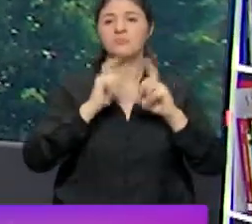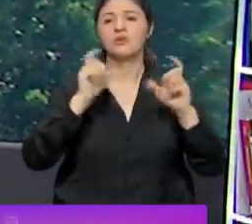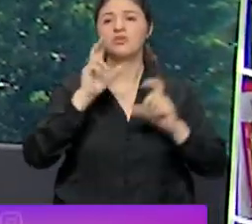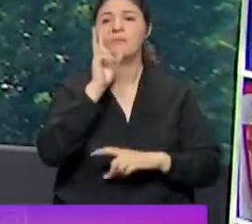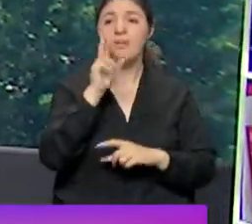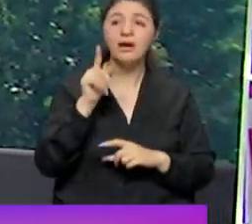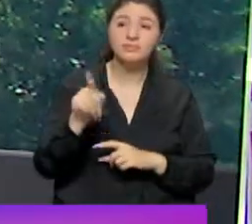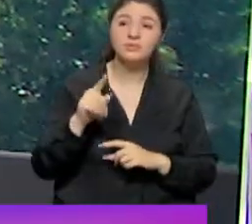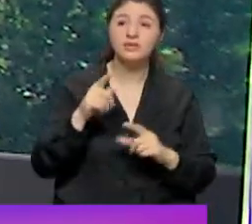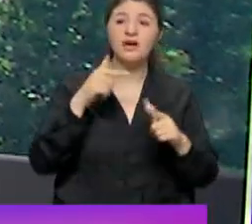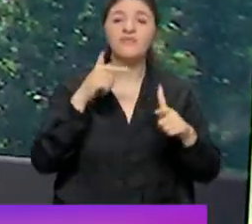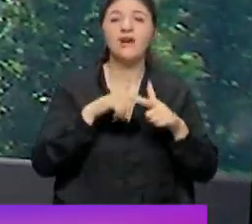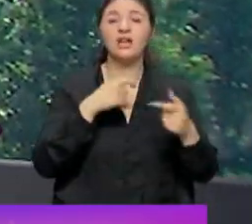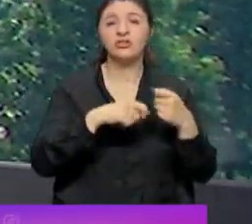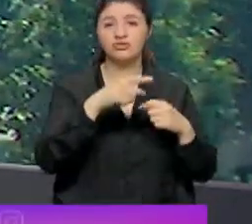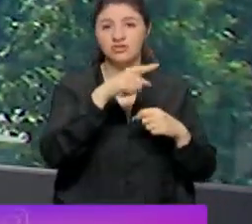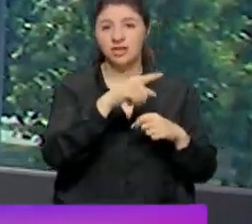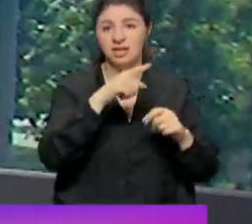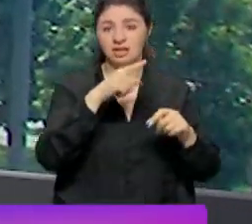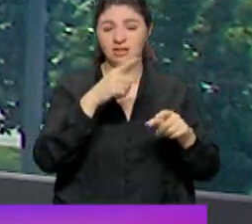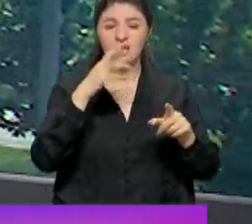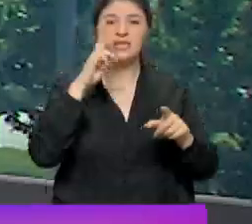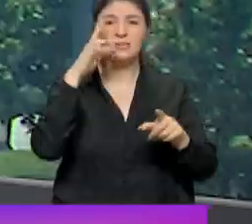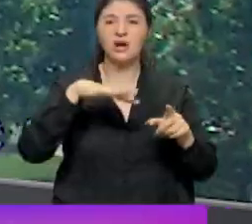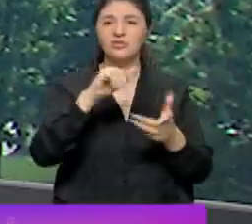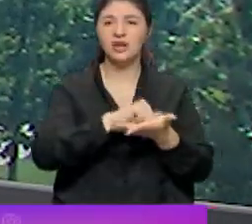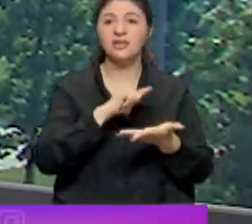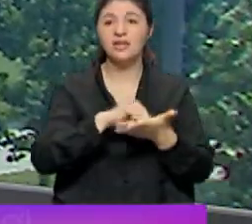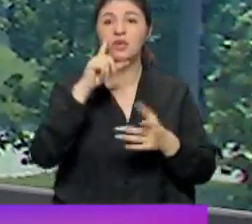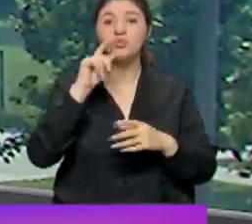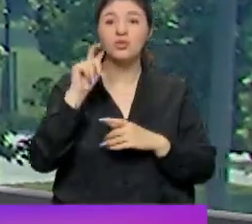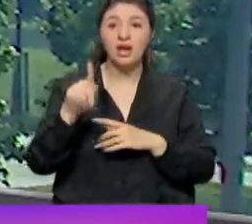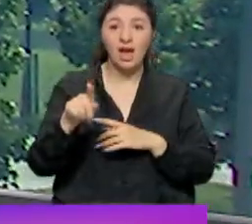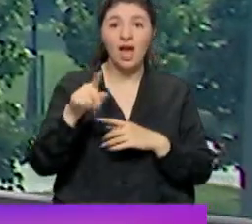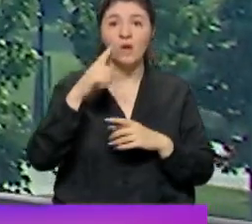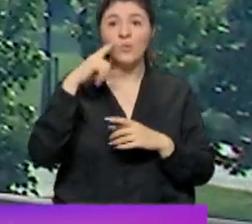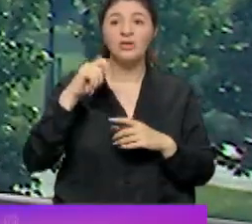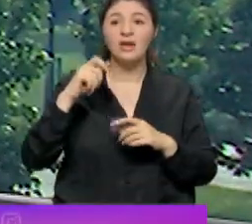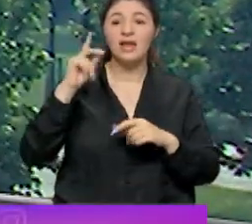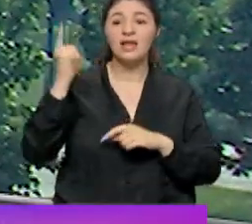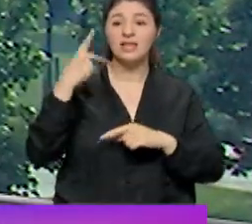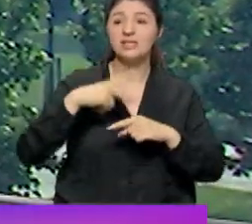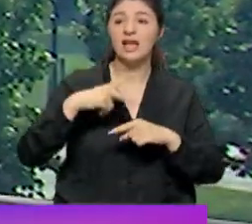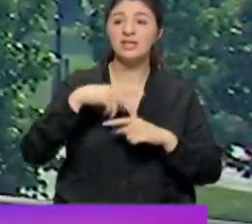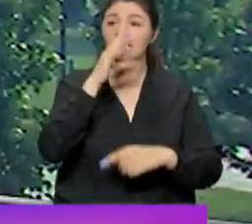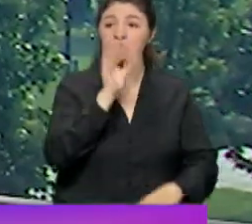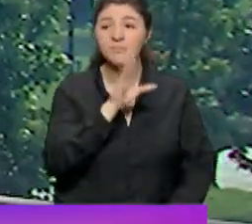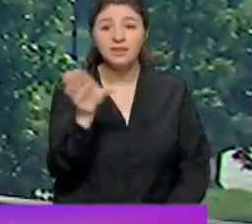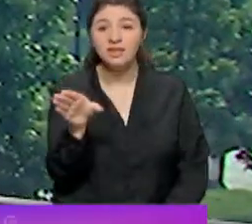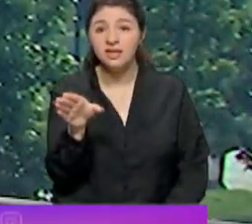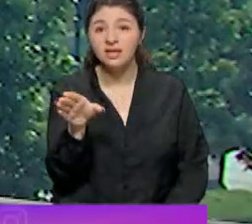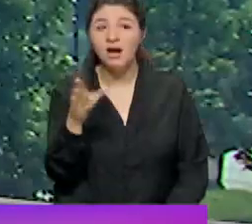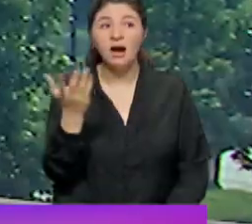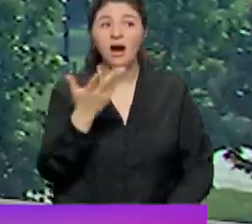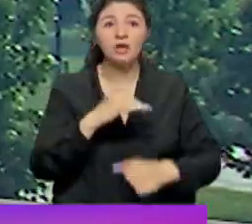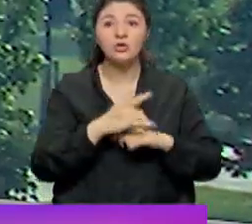manşetlere baktığımız zaman final Times gazetesinde o Ukrayna Ukrayna lideri zelensky Ekim gitti